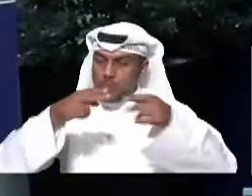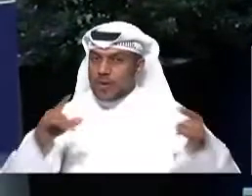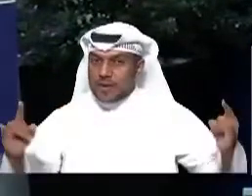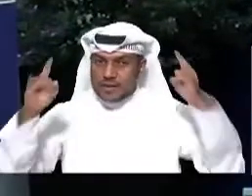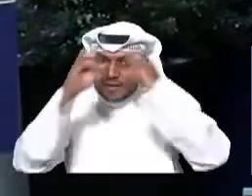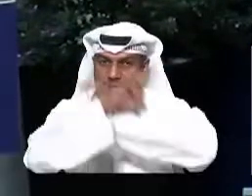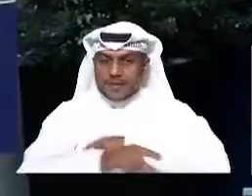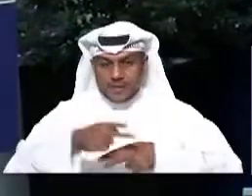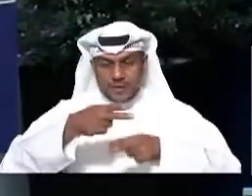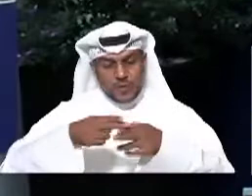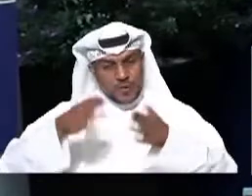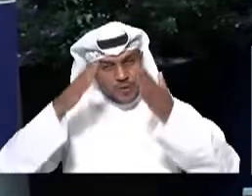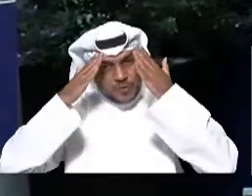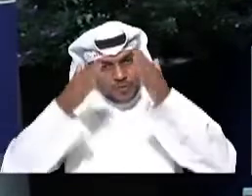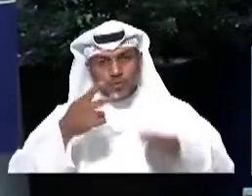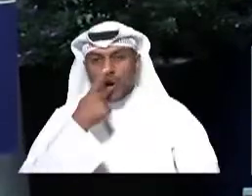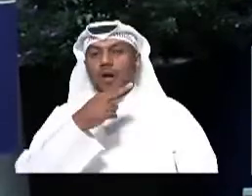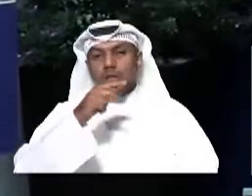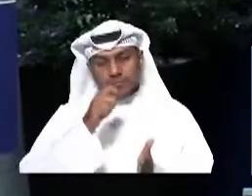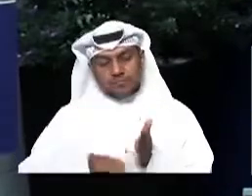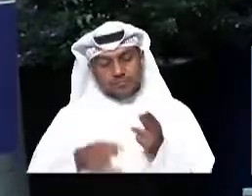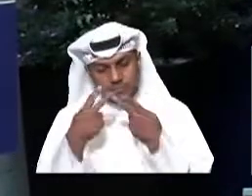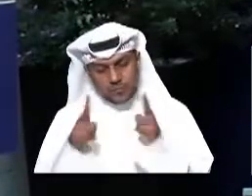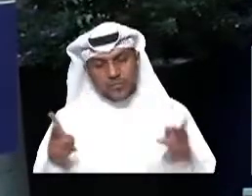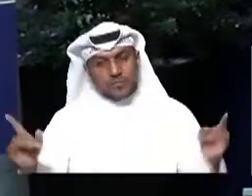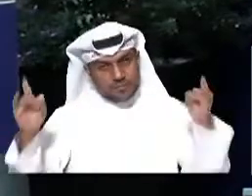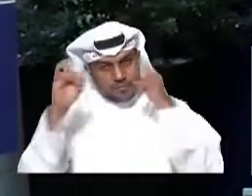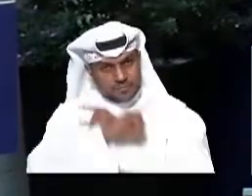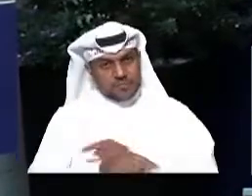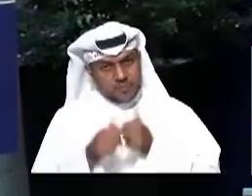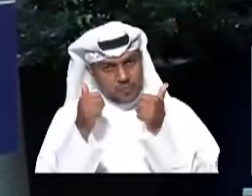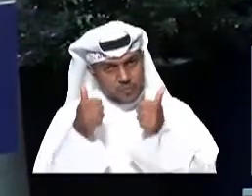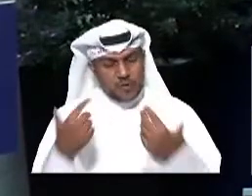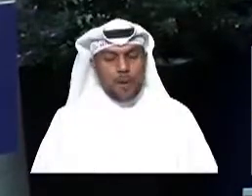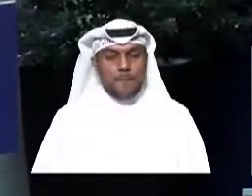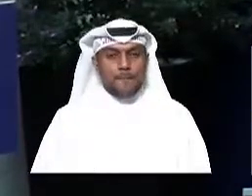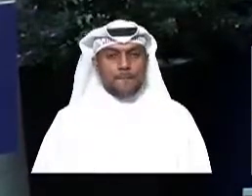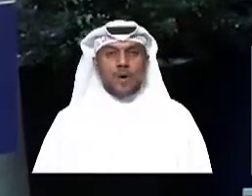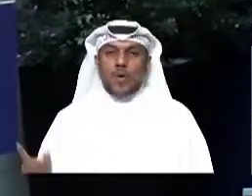ودولة الكويت للقرار بالقيام بهذه المغامرة.